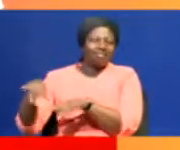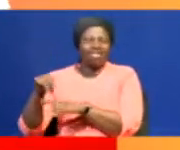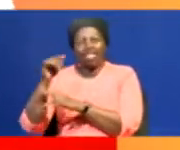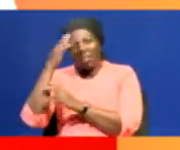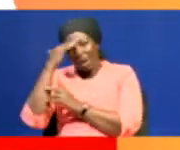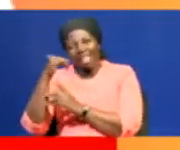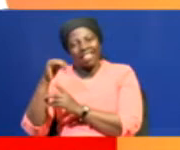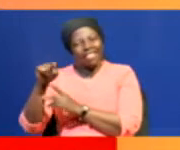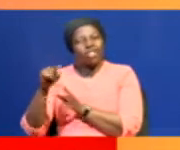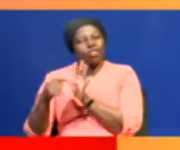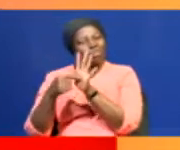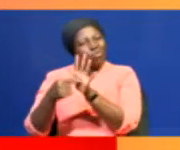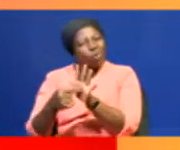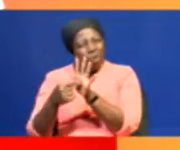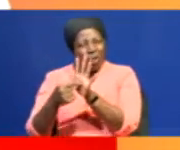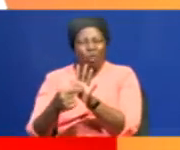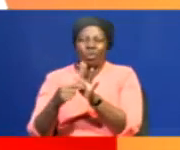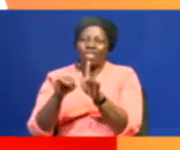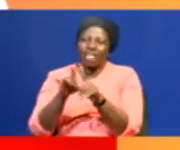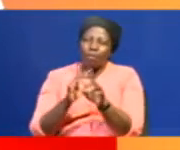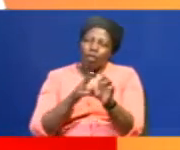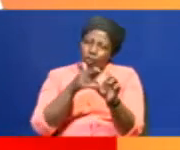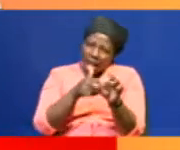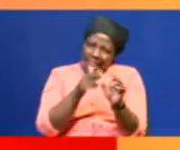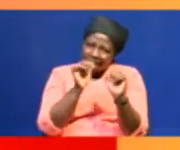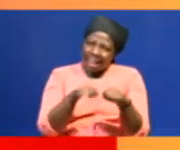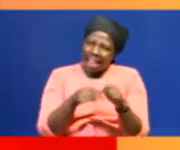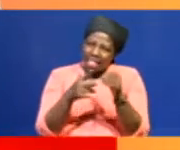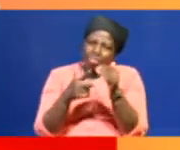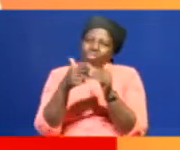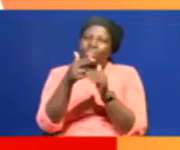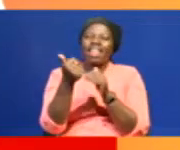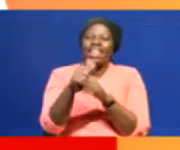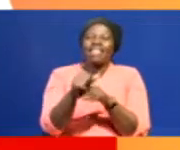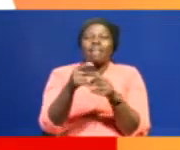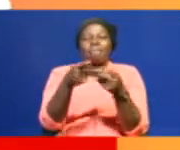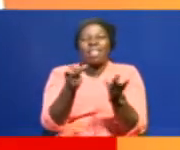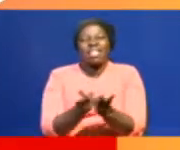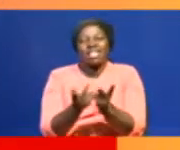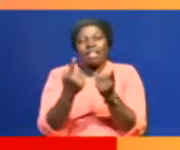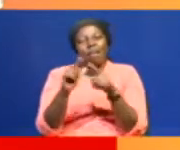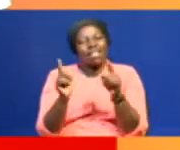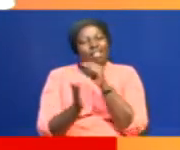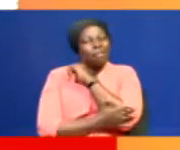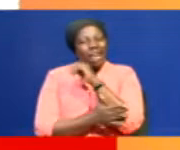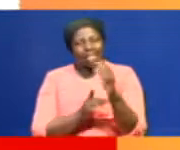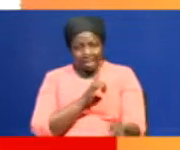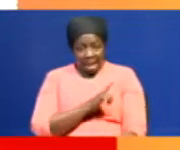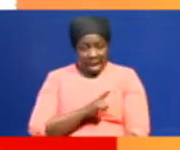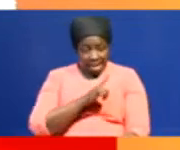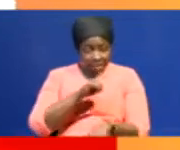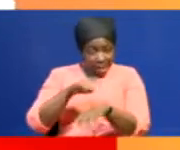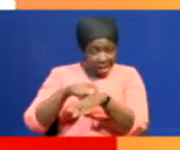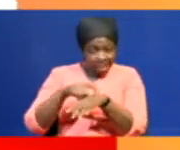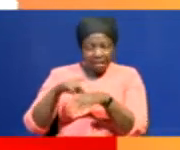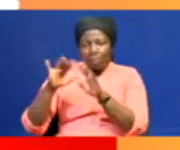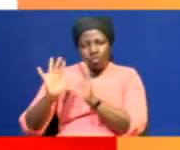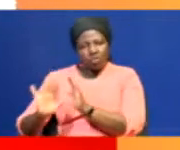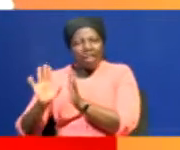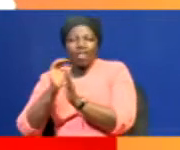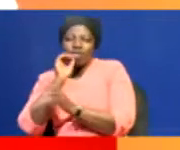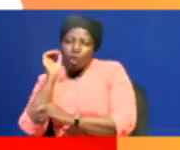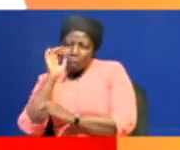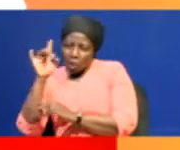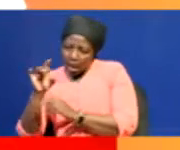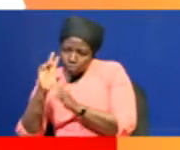lako. Mafuta inaweza kuishia mahali popote bahati mbaya. Lakini pale ukitoka nyumbani kuna gauge unaangalia hii mafuta